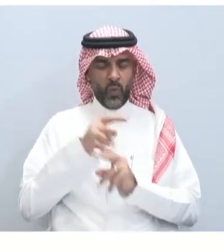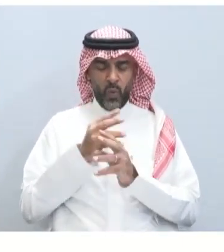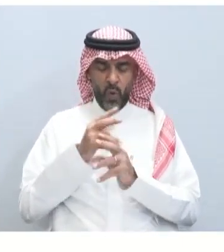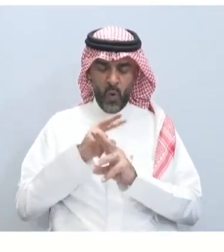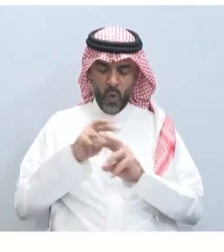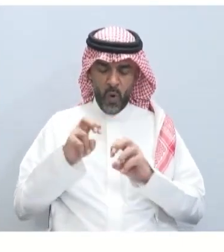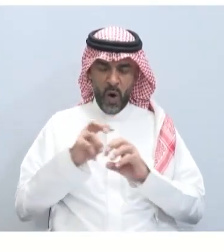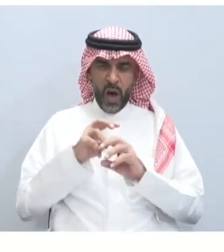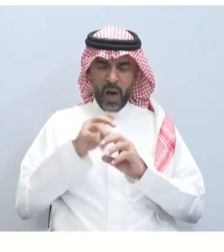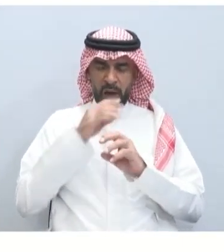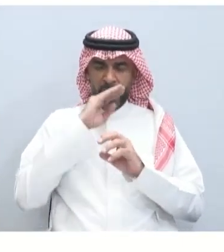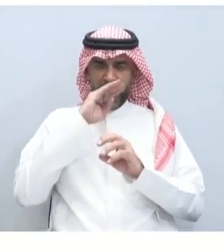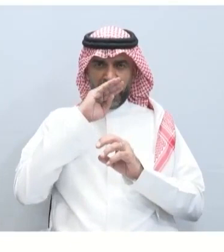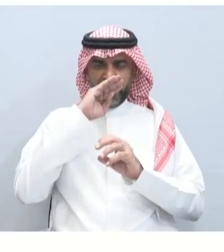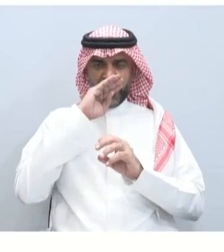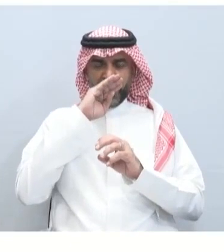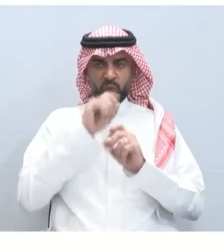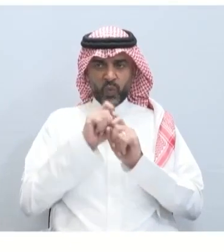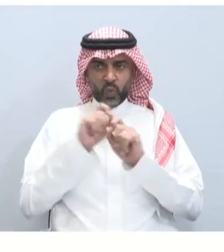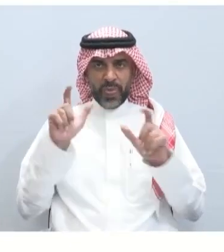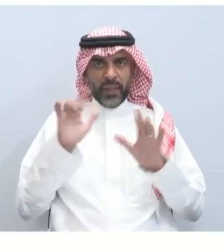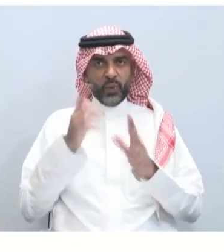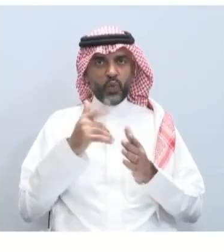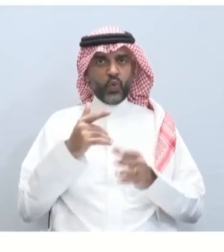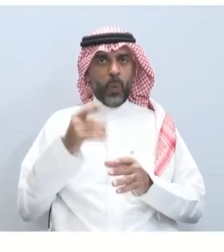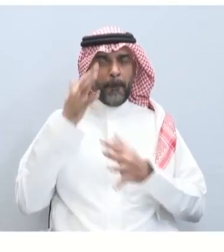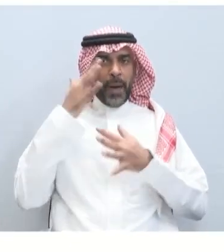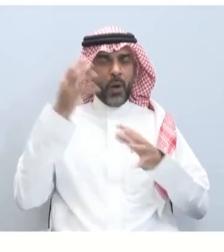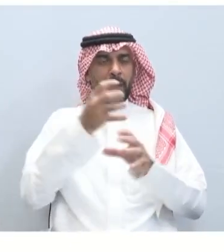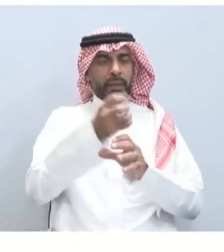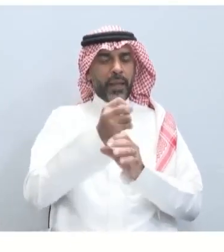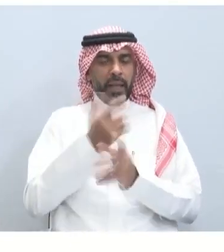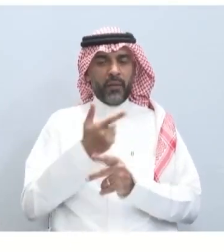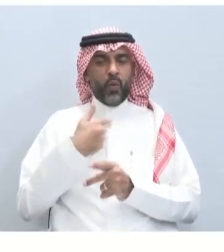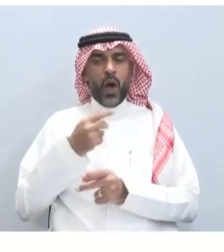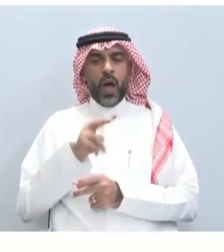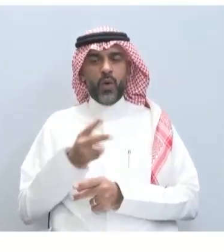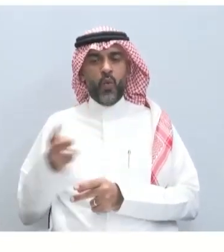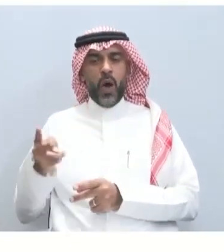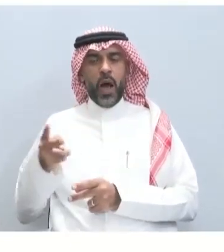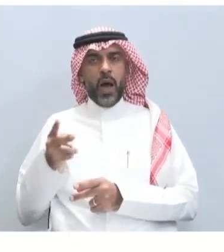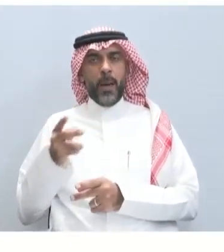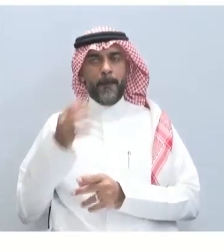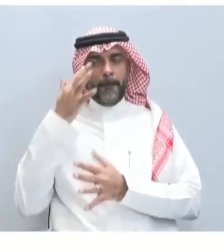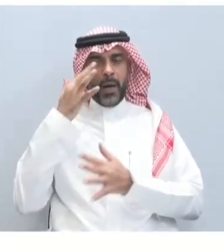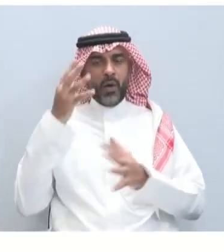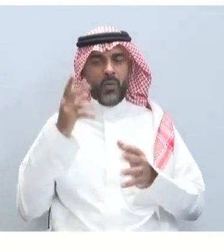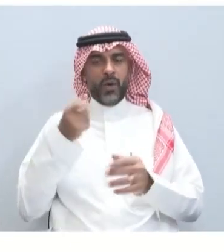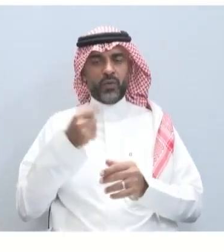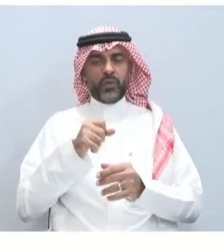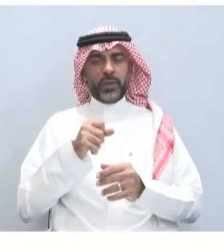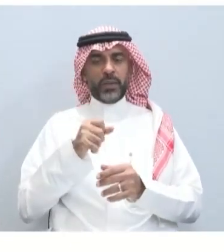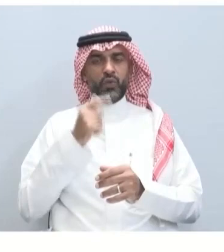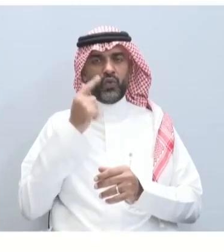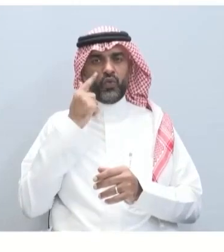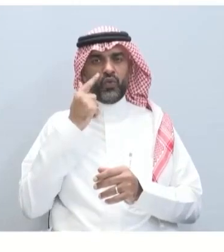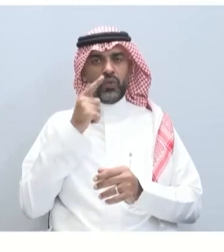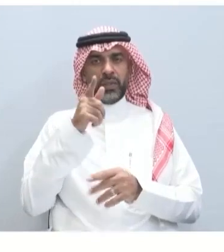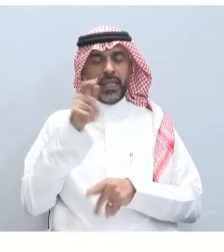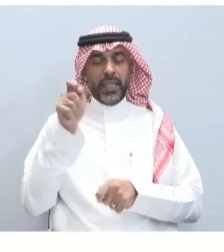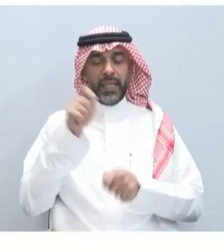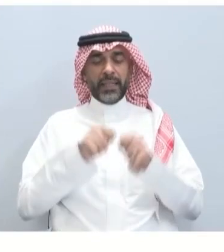مصادر المعلومات يتعرف على اهم انواع مصادر المعلومات ويستخدم ابرز مصادر